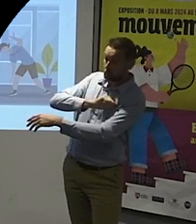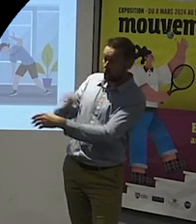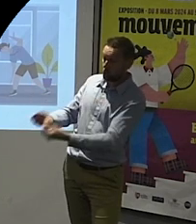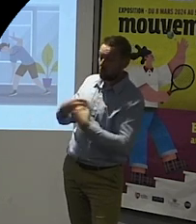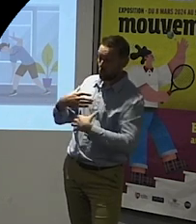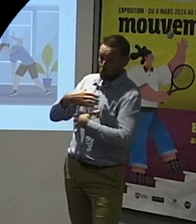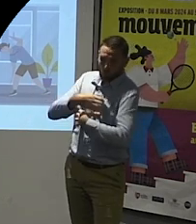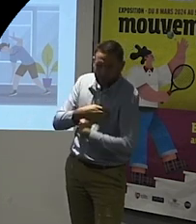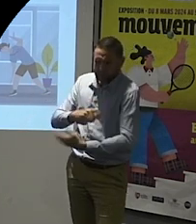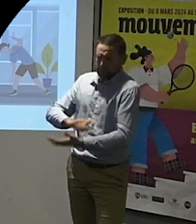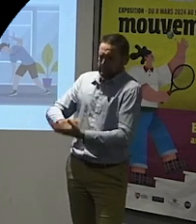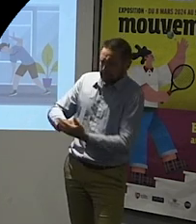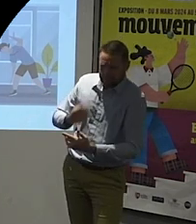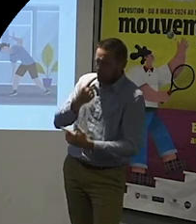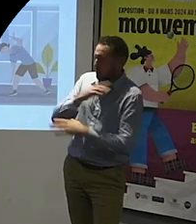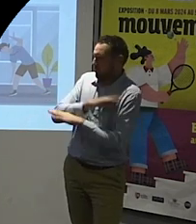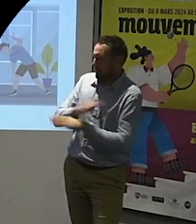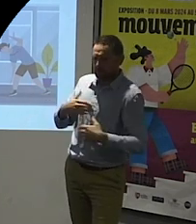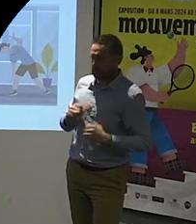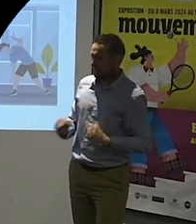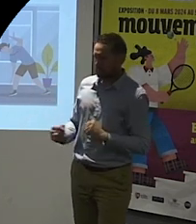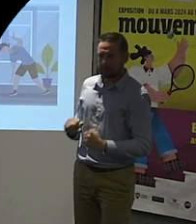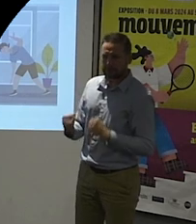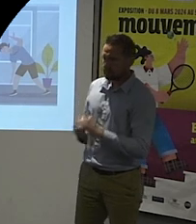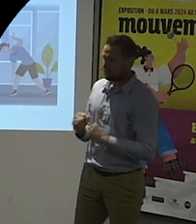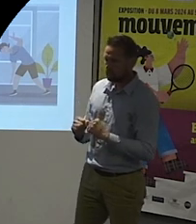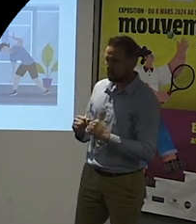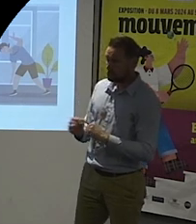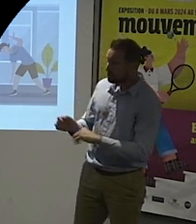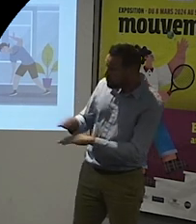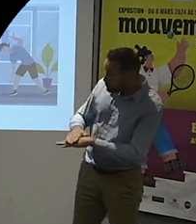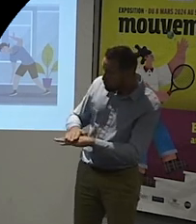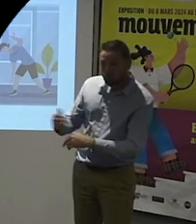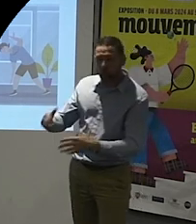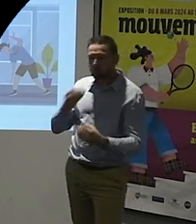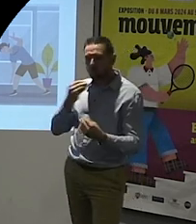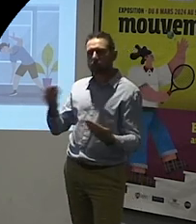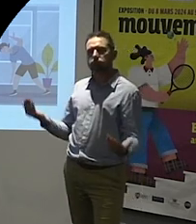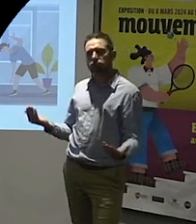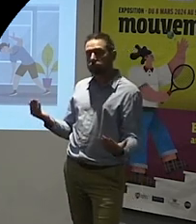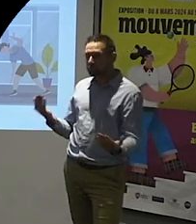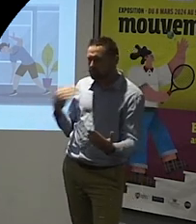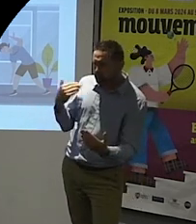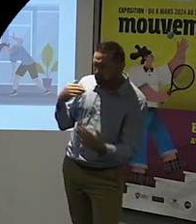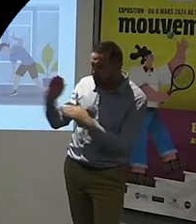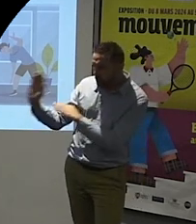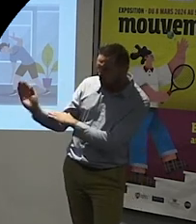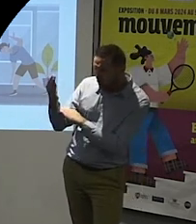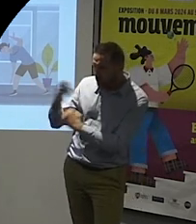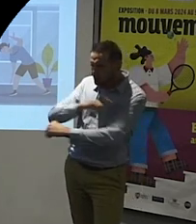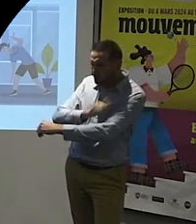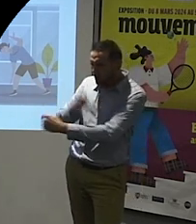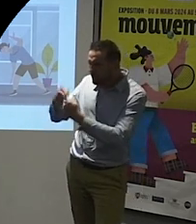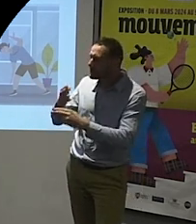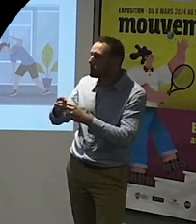etc., tension. Hein. Et non, finalement non. Donc le premier sport qu'on a découvert, c'était donc le